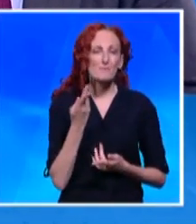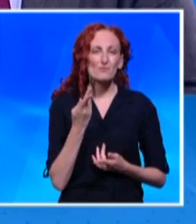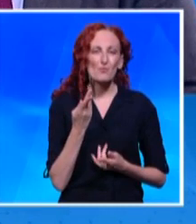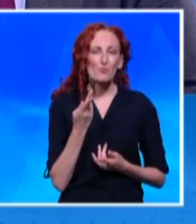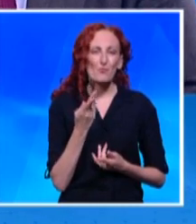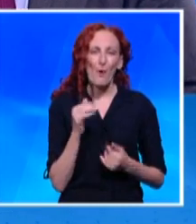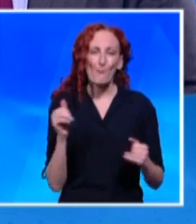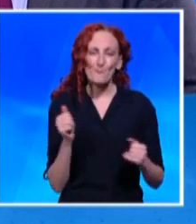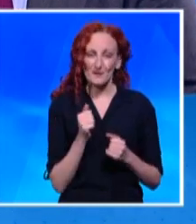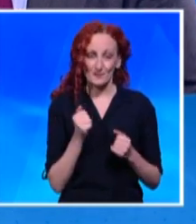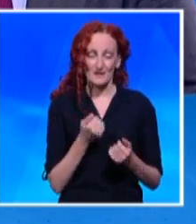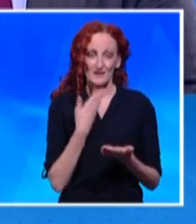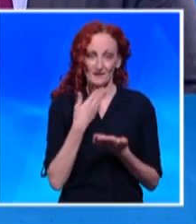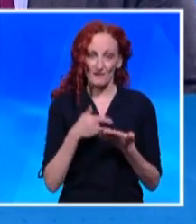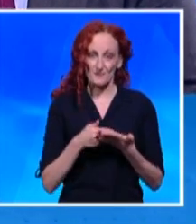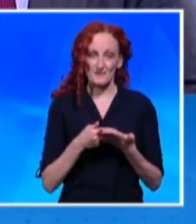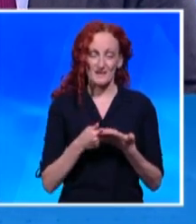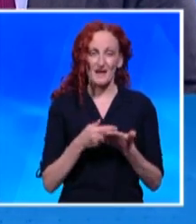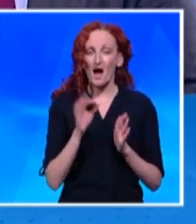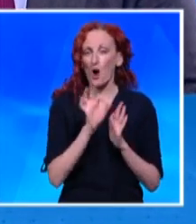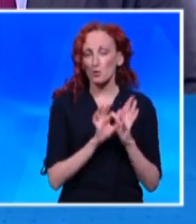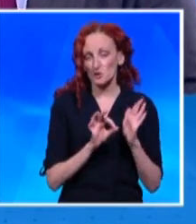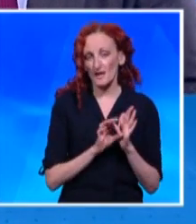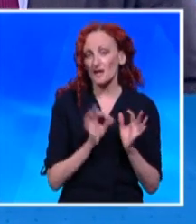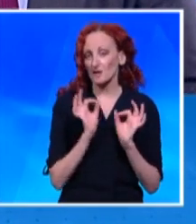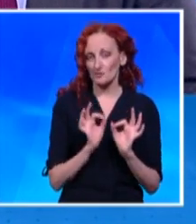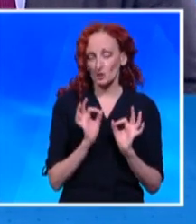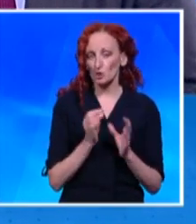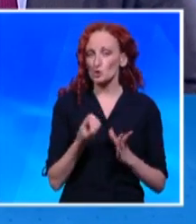прибързано да давам сега оценка какво точно в случая